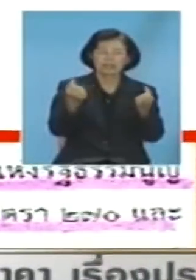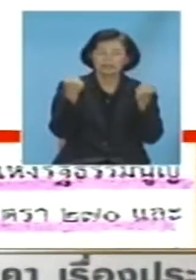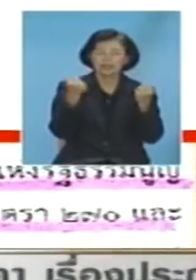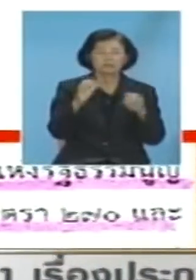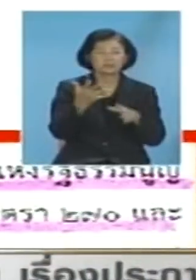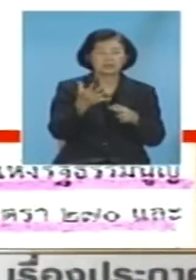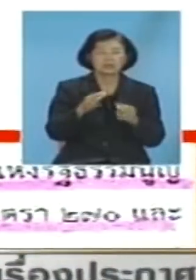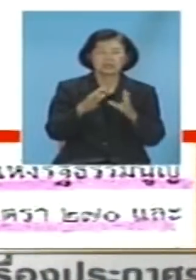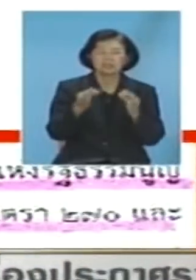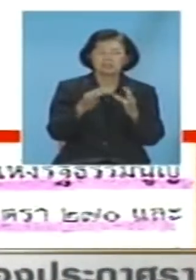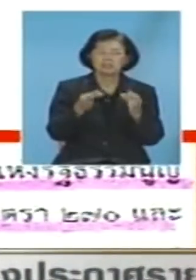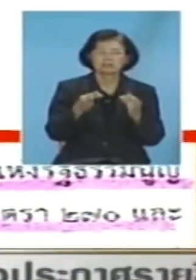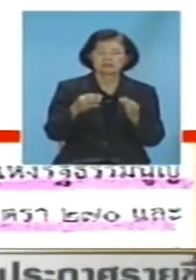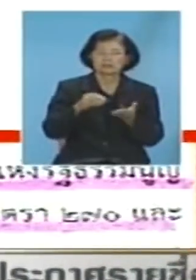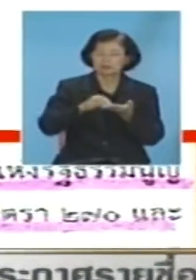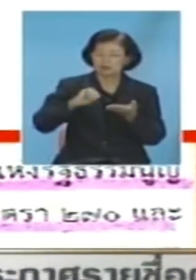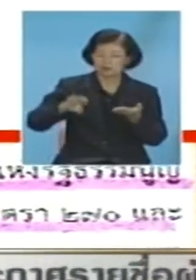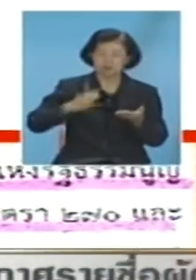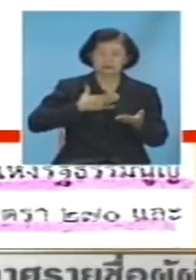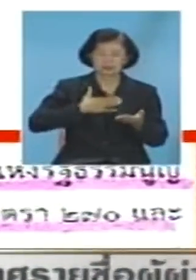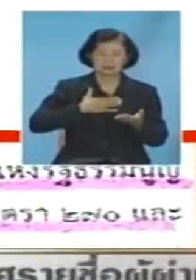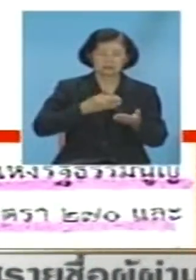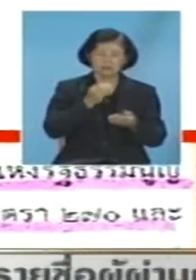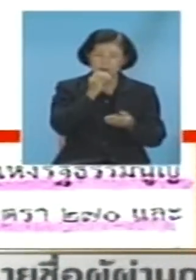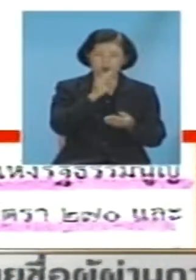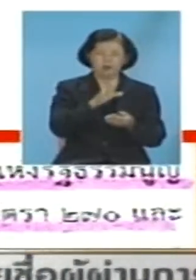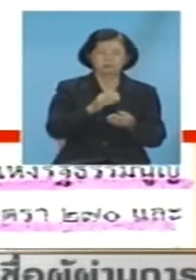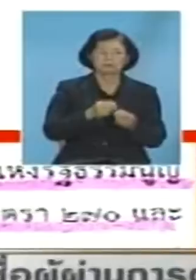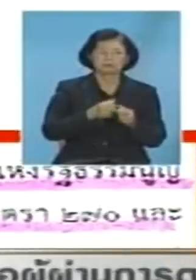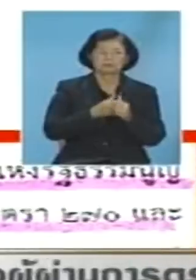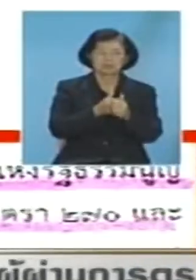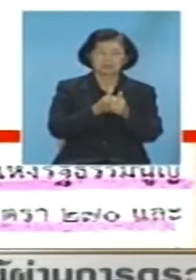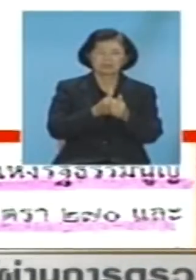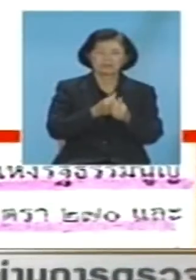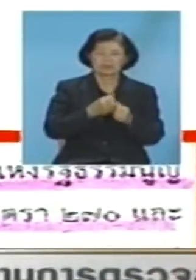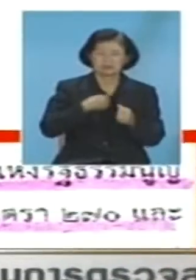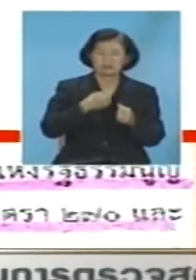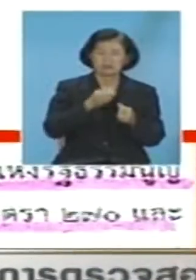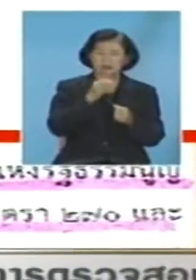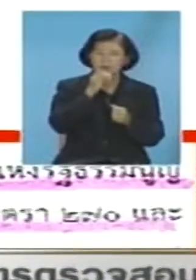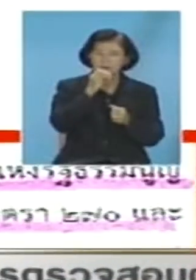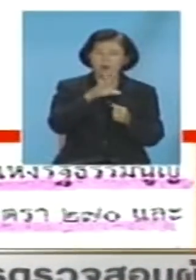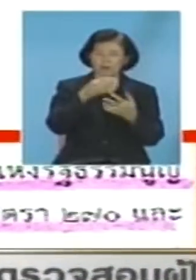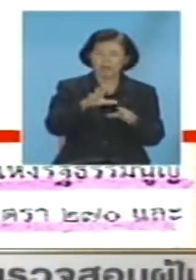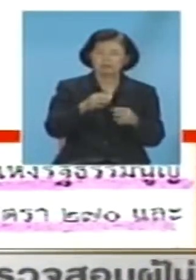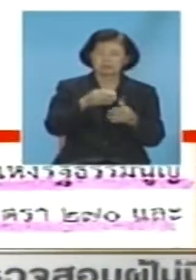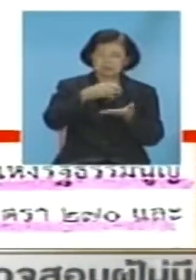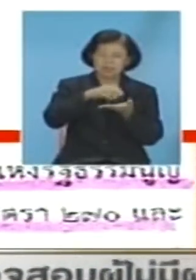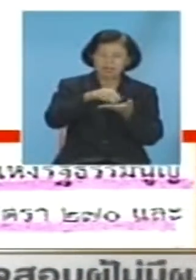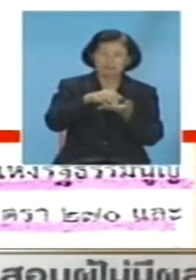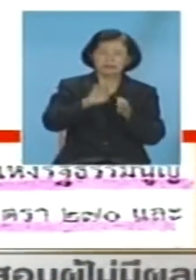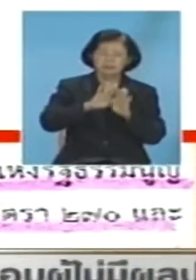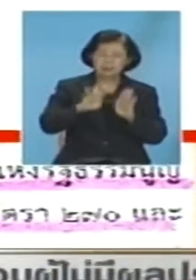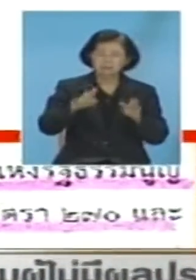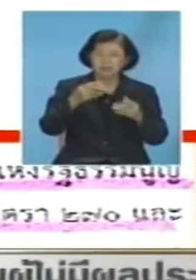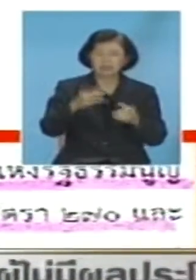ของการถอดถอนดิฉันก็ขอยืนยันในคำโต้แย้งที่ดิฉันได้แถลงคัดค้านคำแถลงเปิดสำนวนของปป